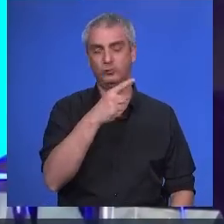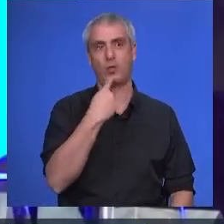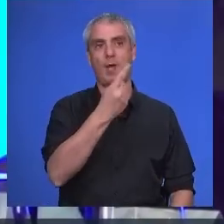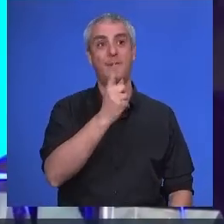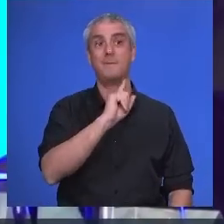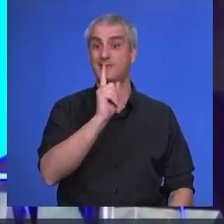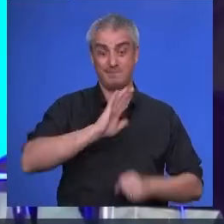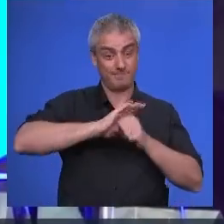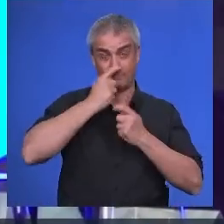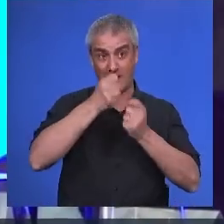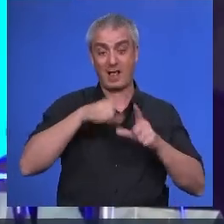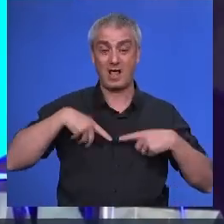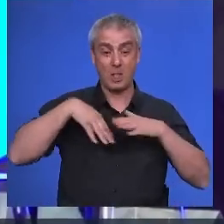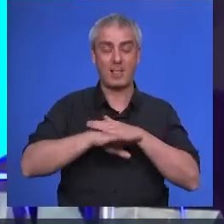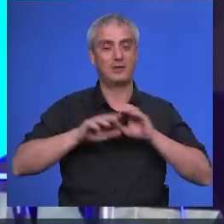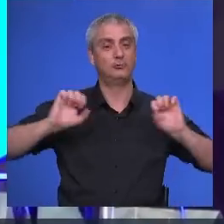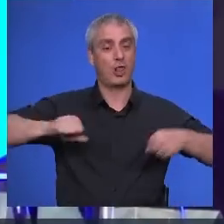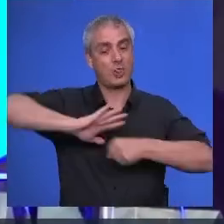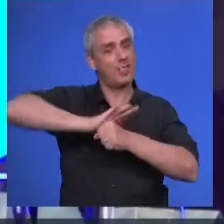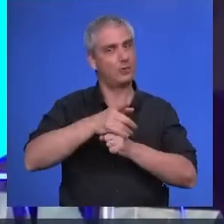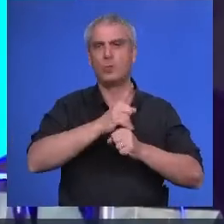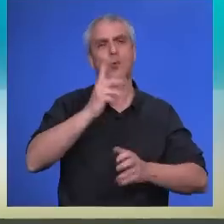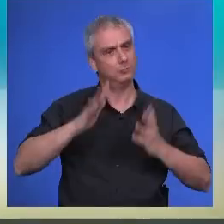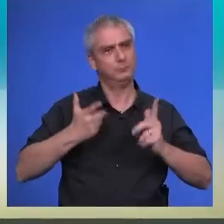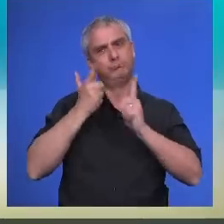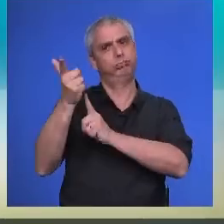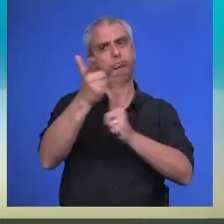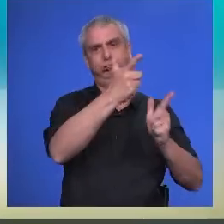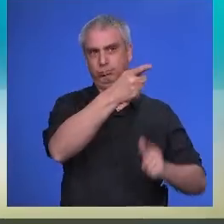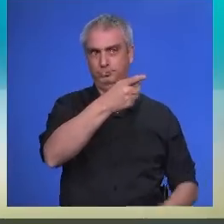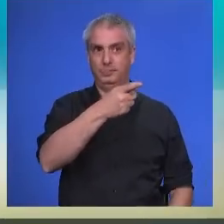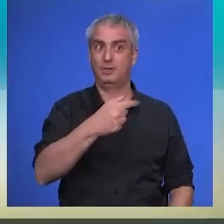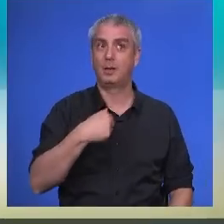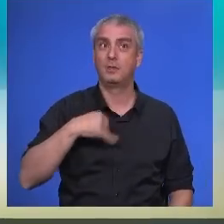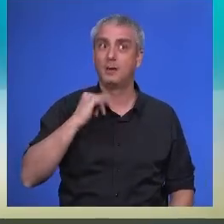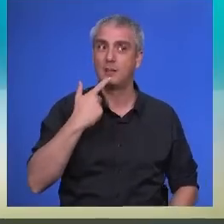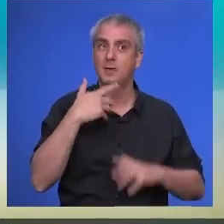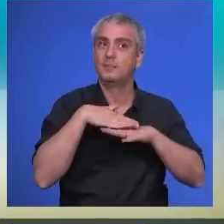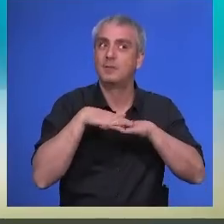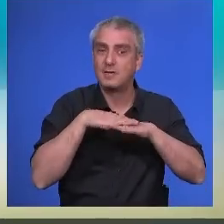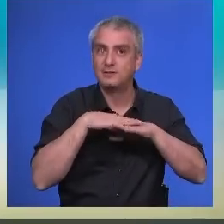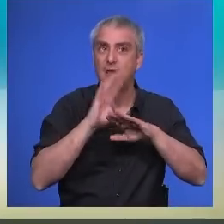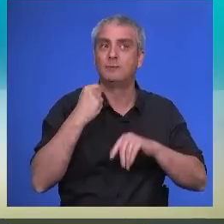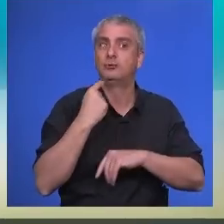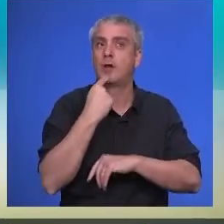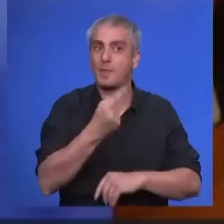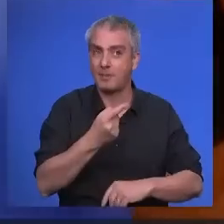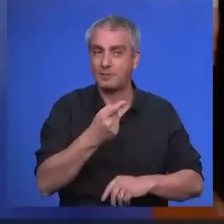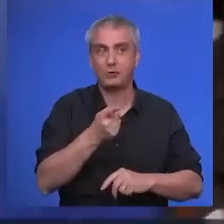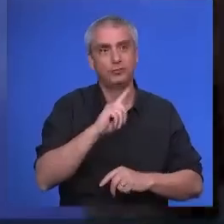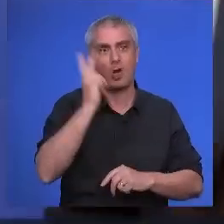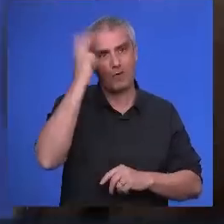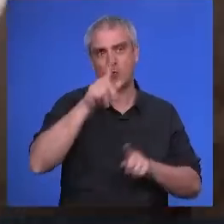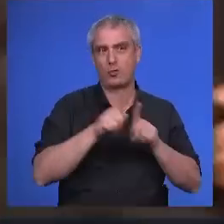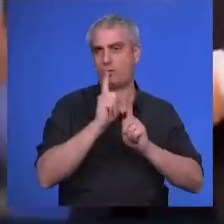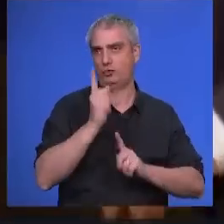לחיות בדיקטטורה, הוא לא יהסס לפתוח באש חיה. אני בהחלט מתנצל על הדברים שאמרתי שלא הובנו כראוי.